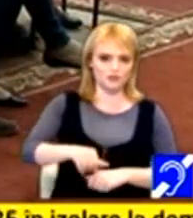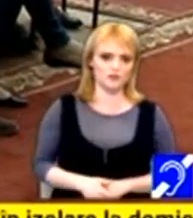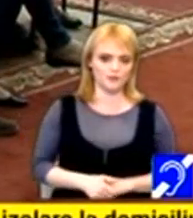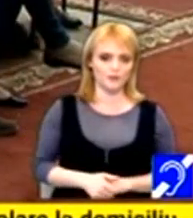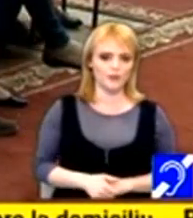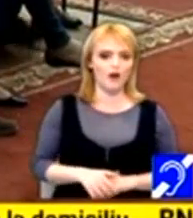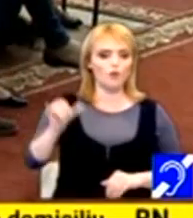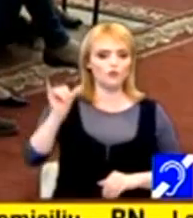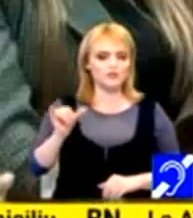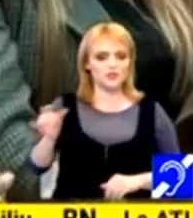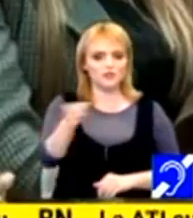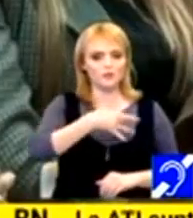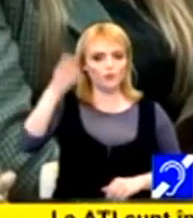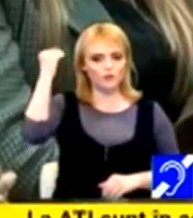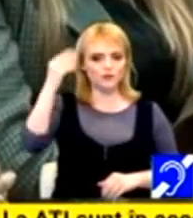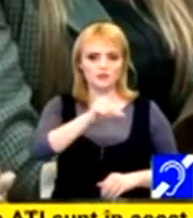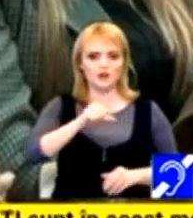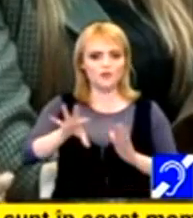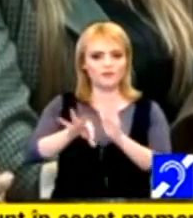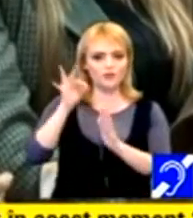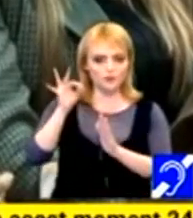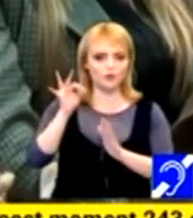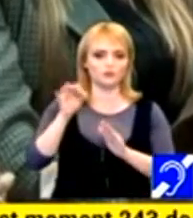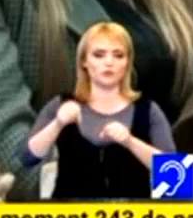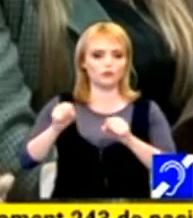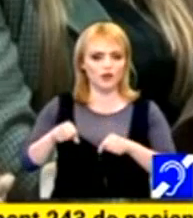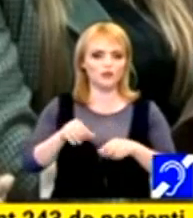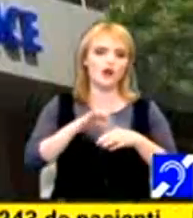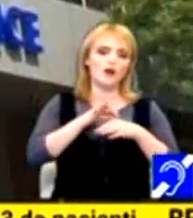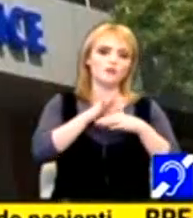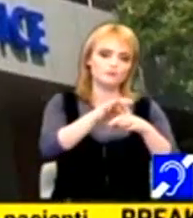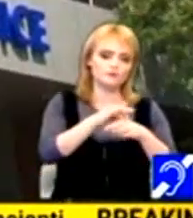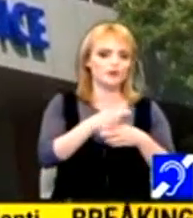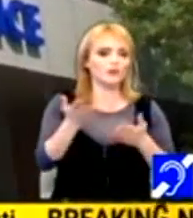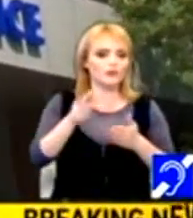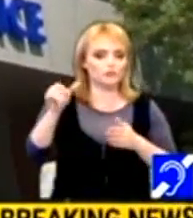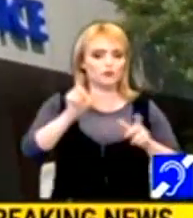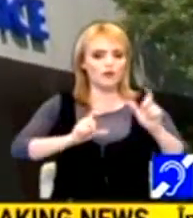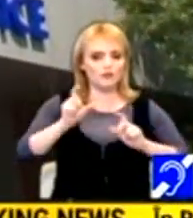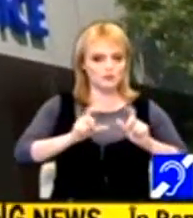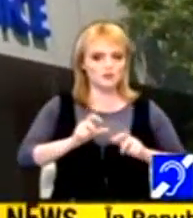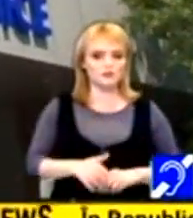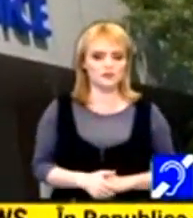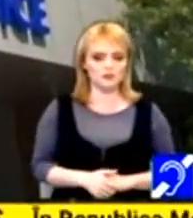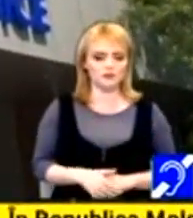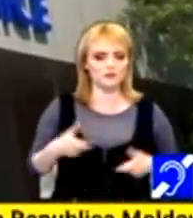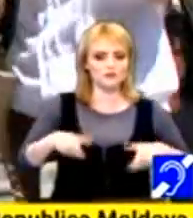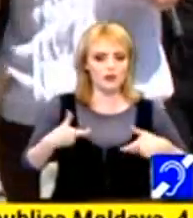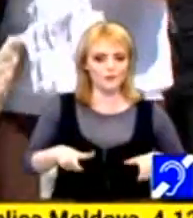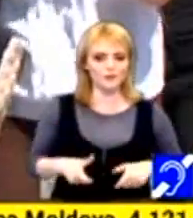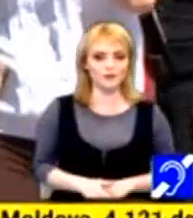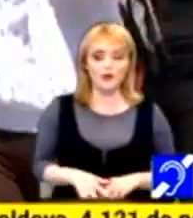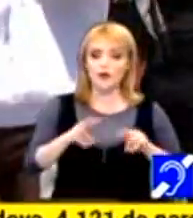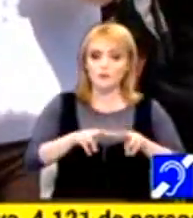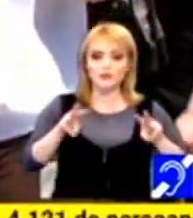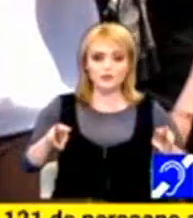din Republica Moldova își vor alege independent modalitatea de desfășurare a examenelor de licență, întrucât dispun de autonomie.